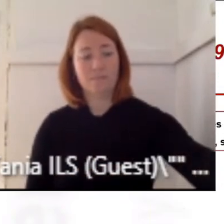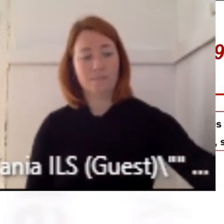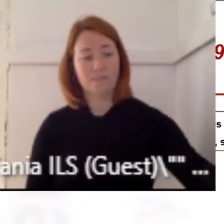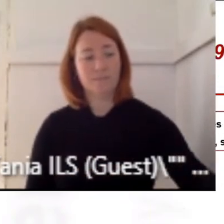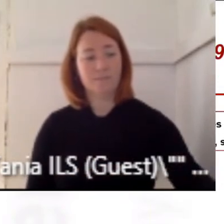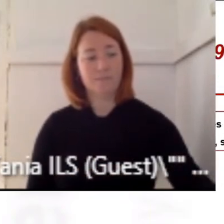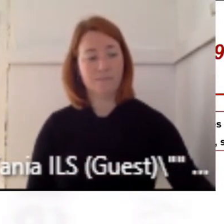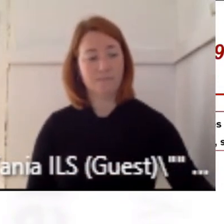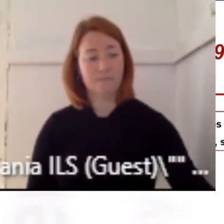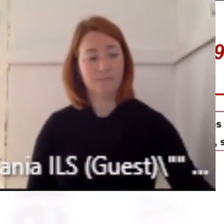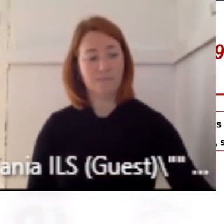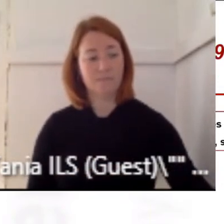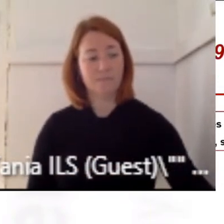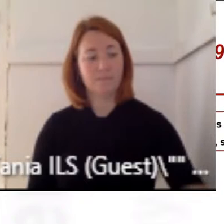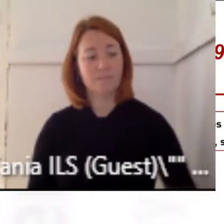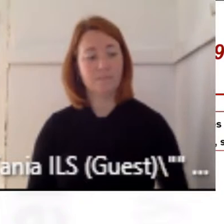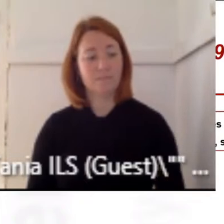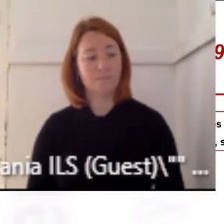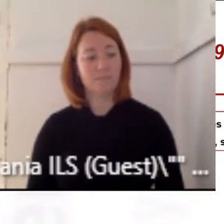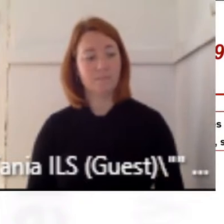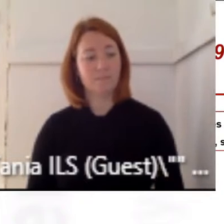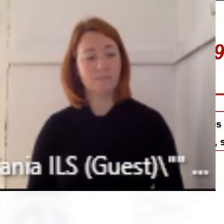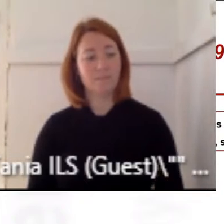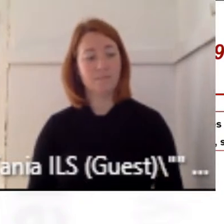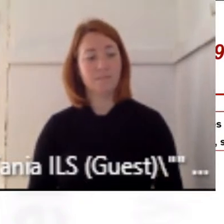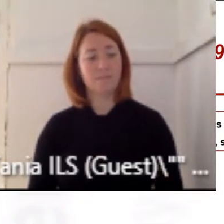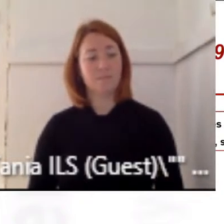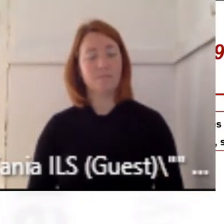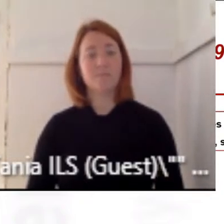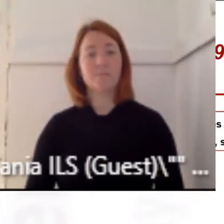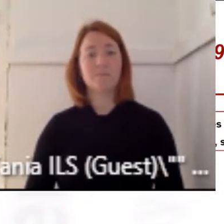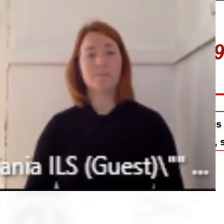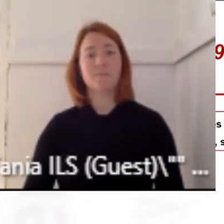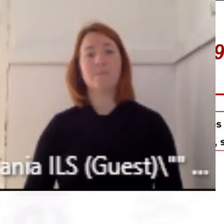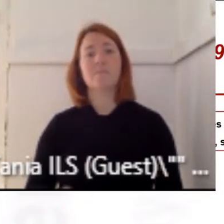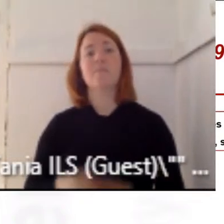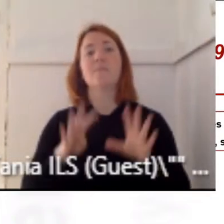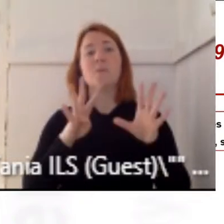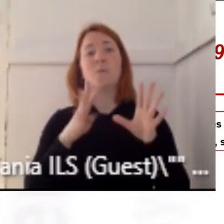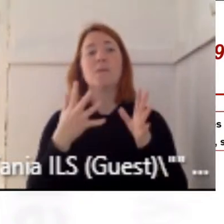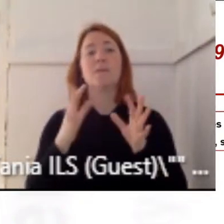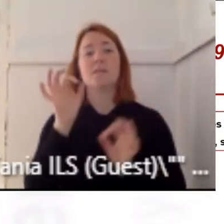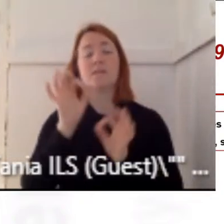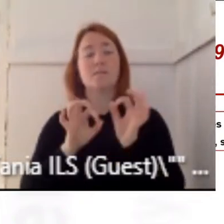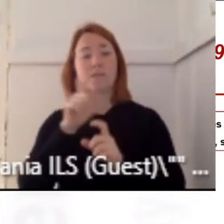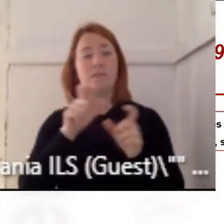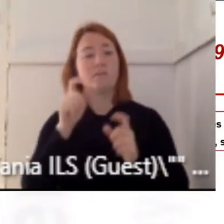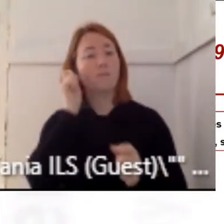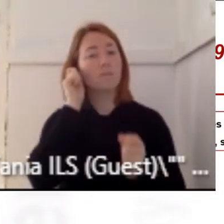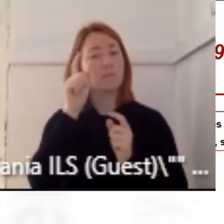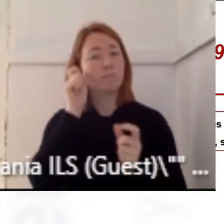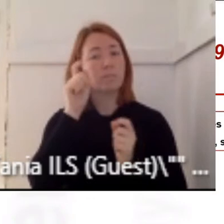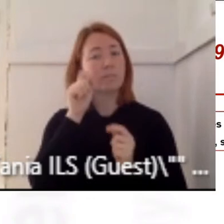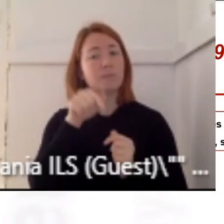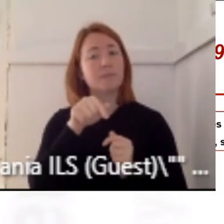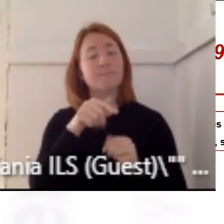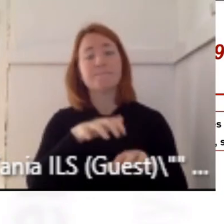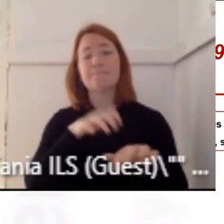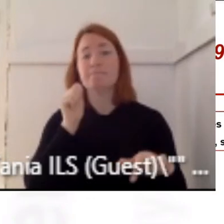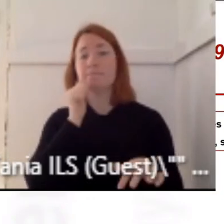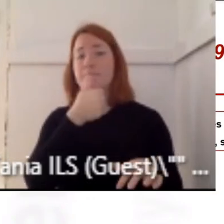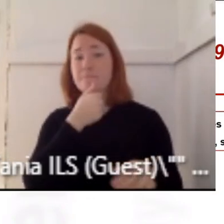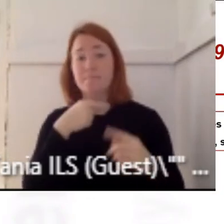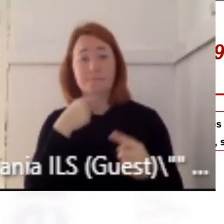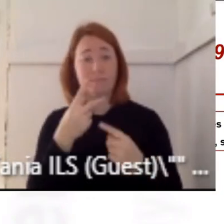són rellevants. El 95% de les trucades realitzades al telèfon, com deia, per dones estrangeres, havien estat majoritàriament en l'àmbit de la